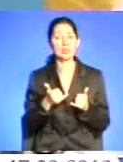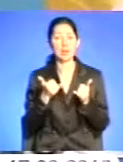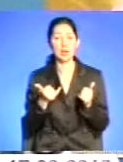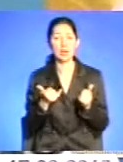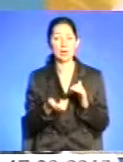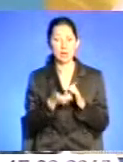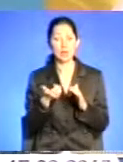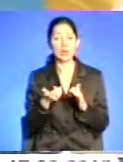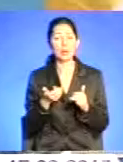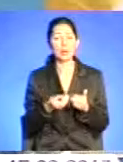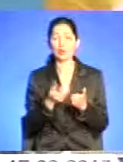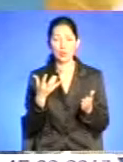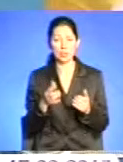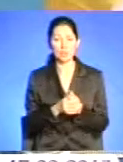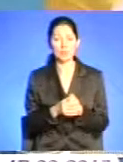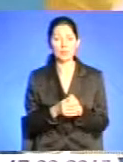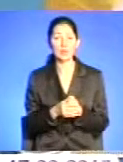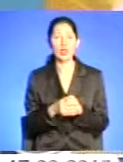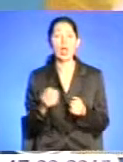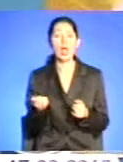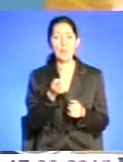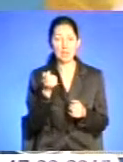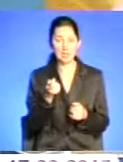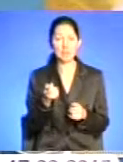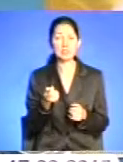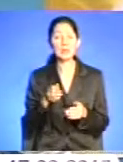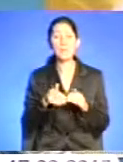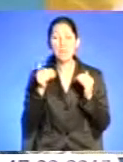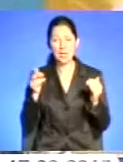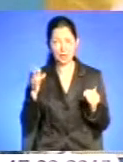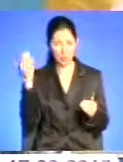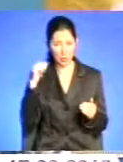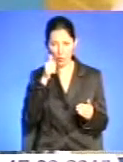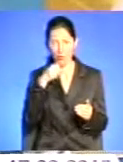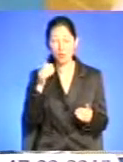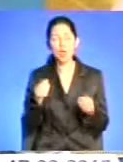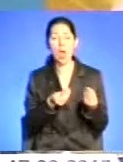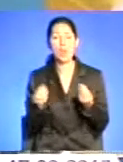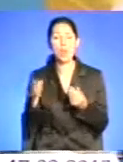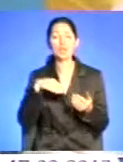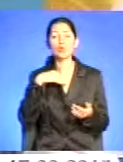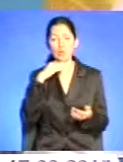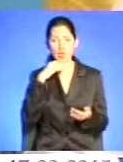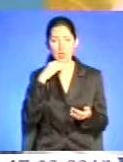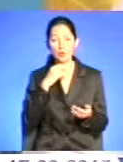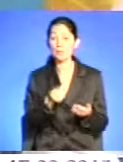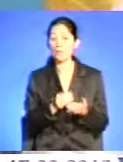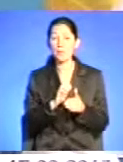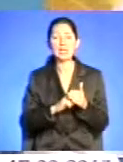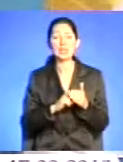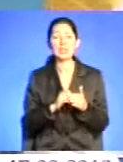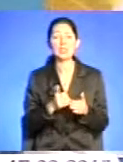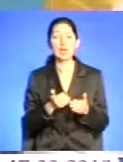пшениці. Пшениці продовольчої більше, ніж в минулому році, муки достатньо. Якихось причин для подорожання